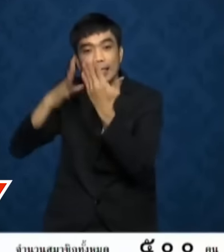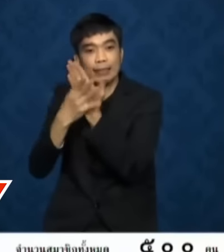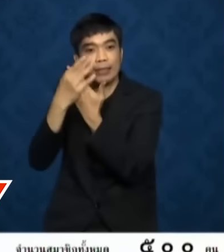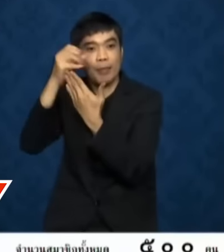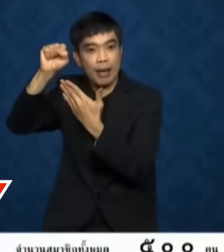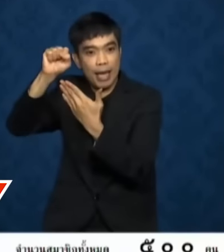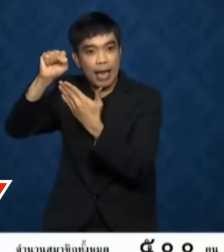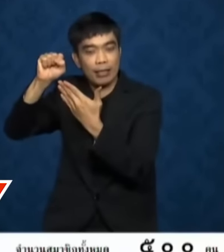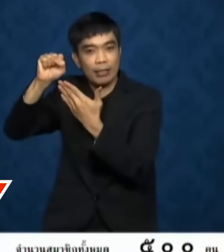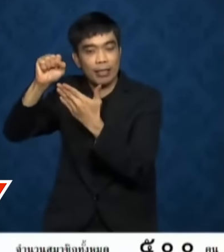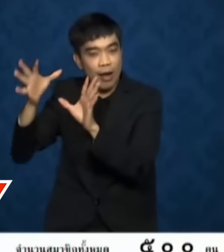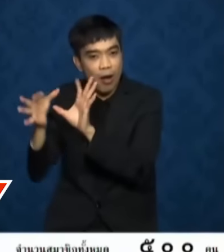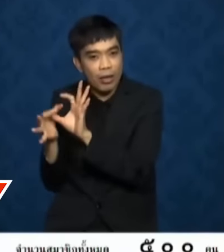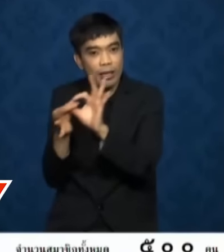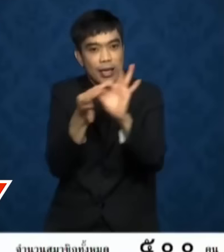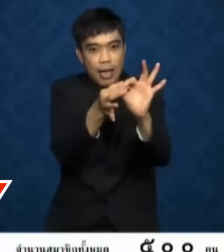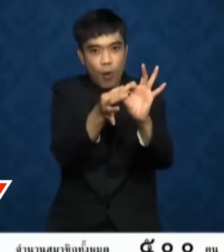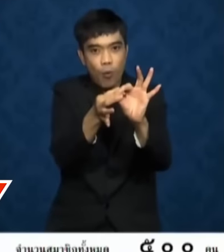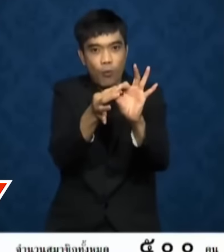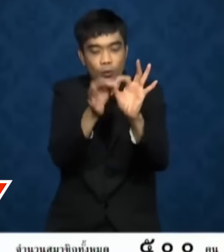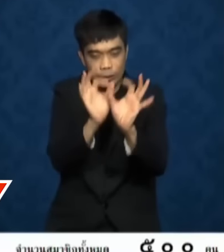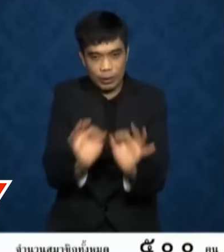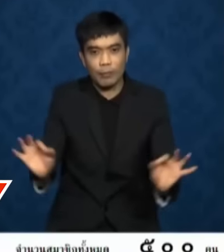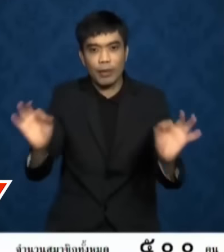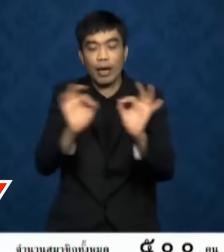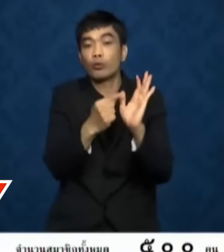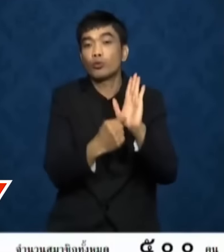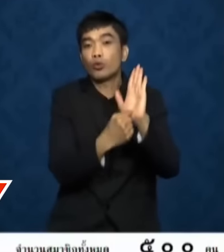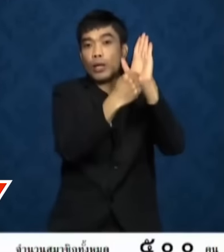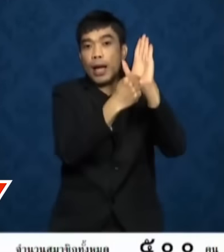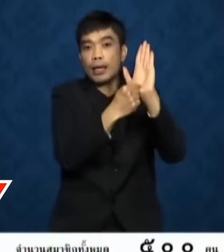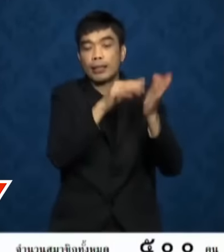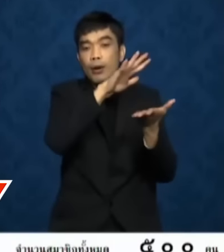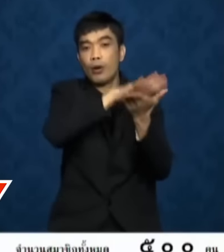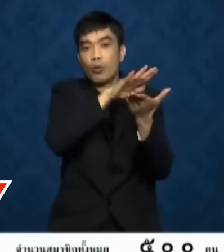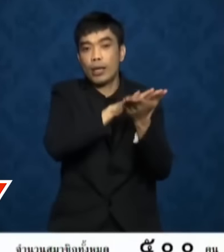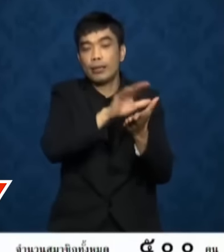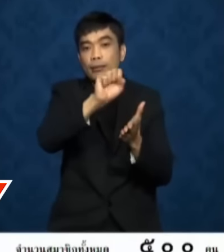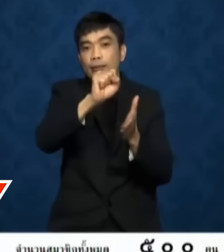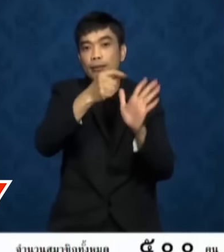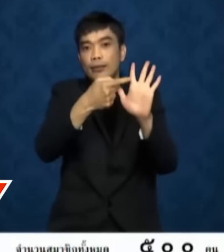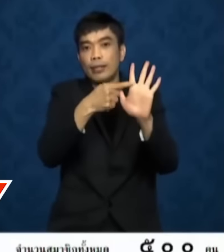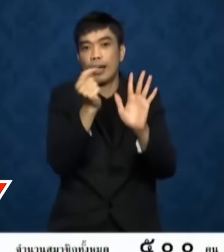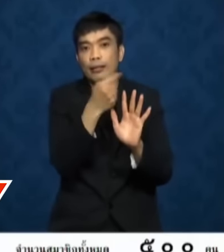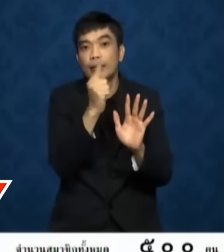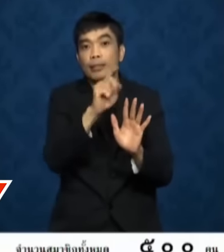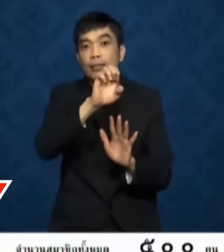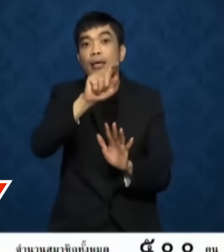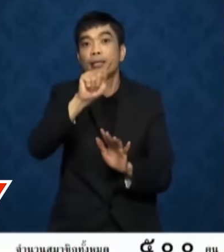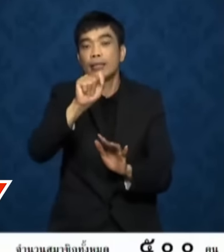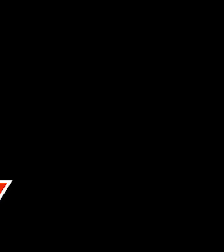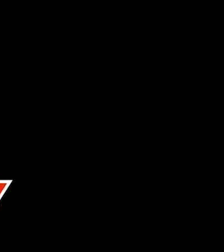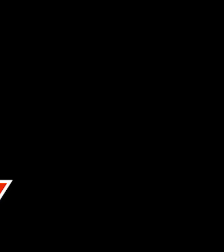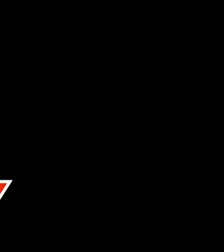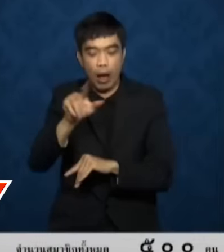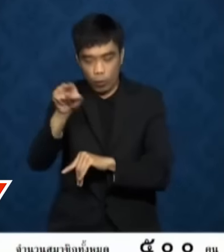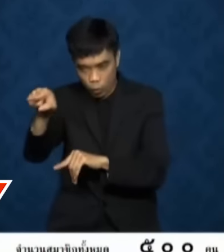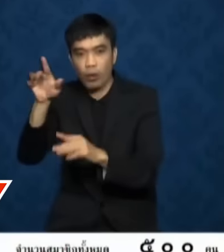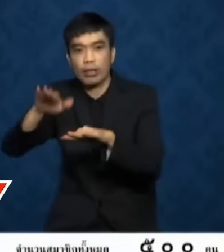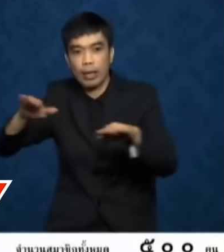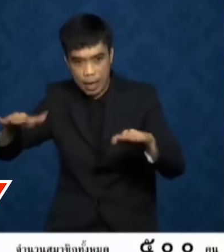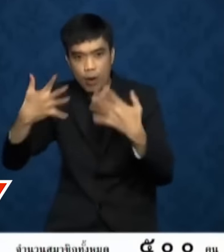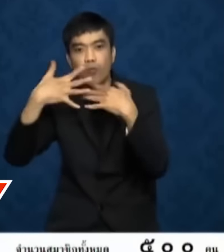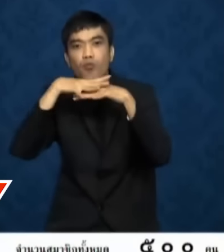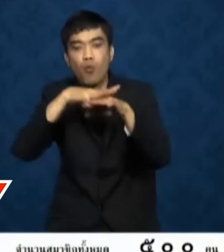ากขึ้นตัวอย่างที่น่าสนใจครับท่านประธานก็คือที่โรงเรียนสาธิตธรรมศาสตร์ที่เปิดให้นักเรียนนั้นได้มีส่วนร่วมในการเขียน